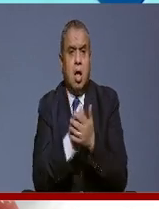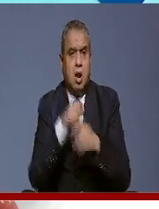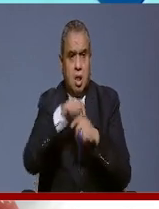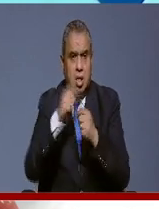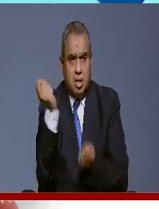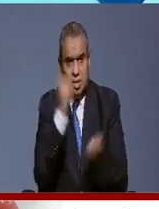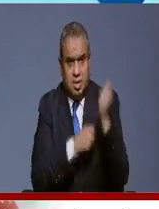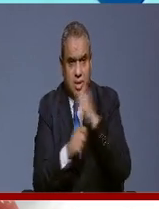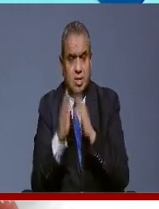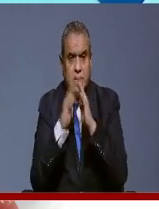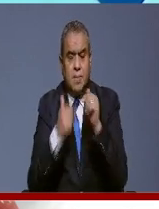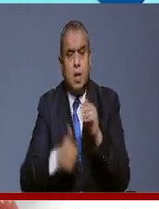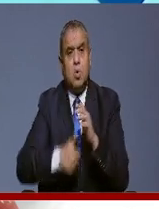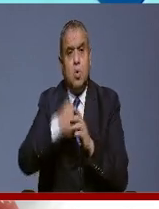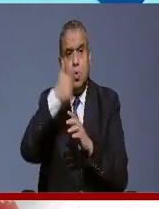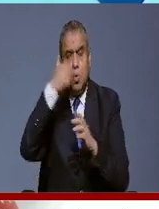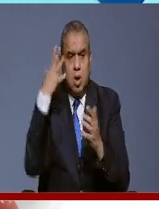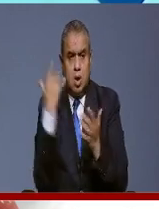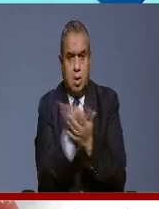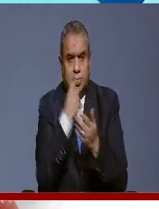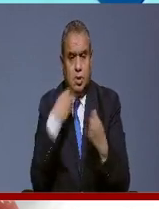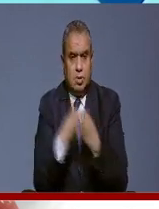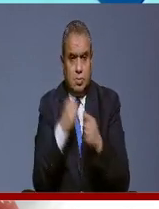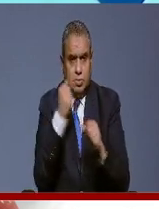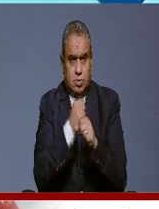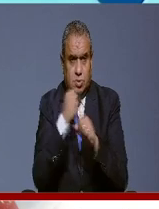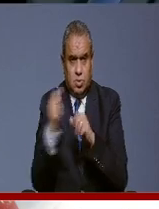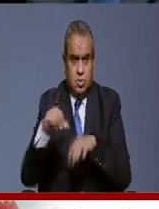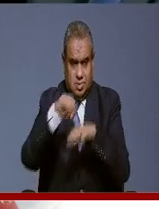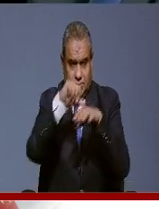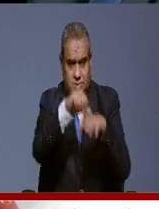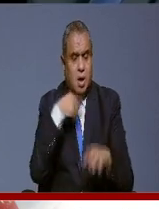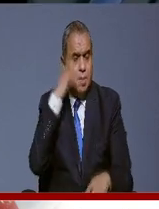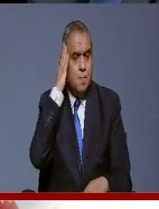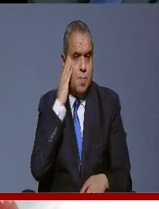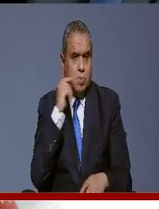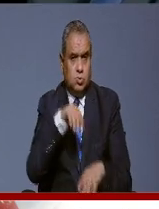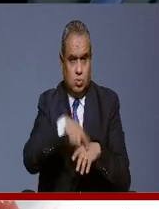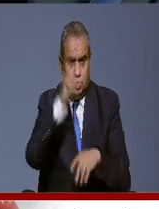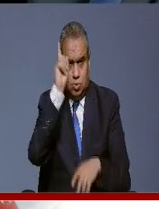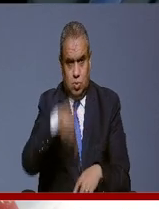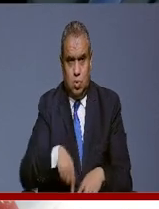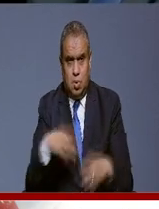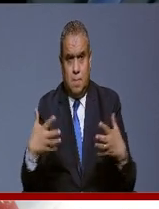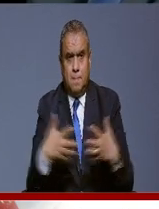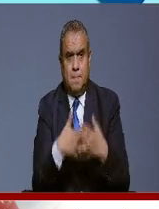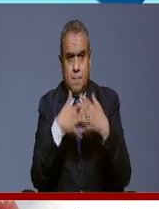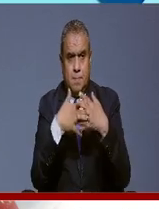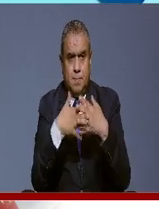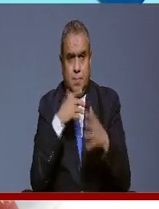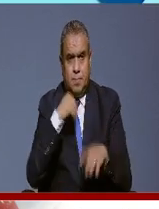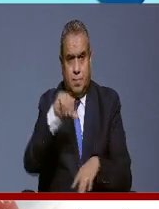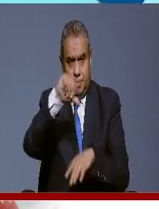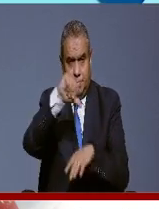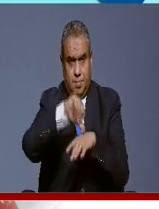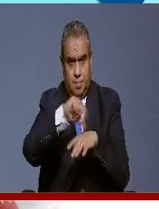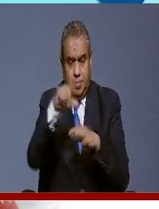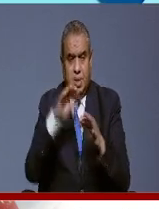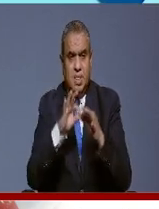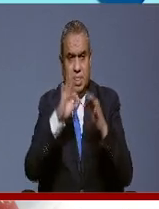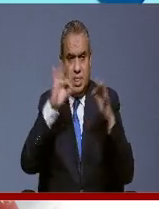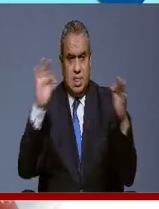المصرية بصفة عامة، فنتشكر جدا تشريف حضرتك النهاردة يا فندم. ومن هنا إذا سمحت لي